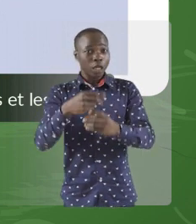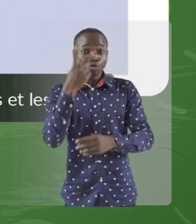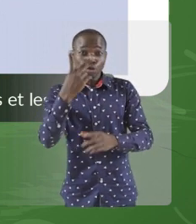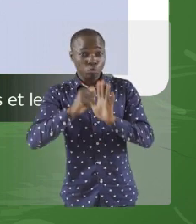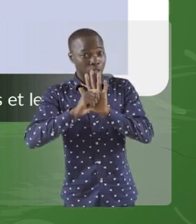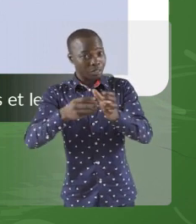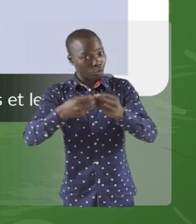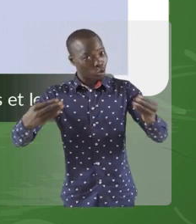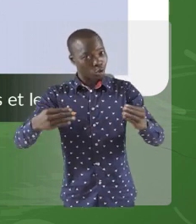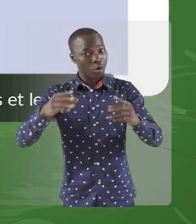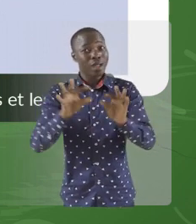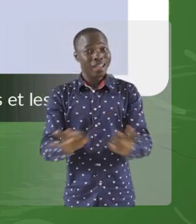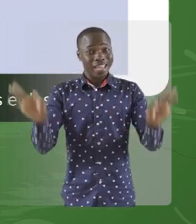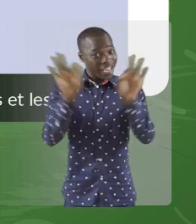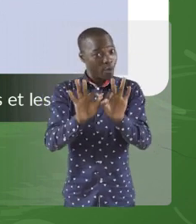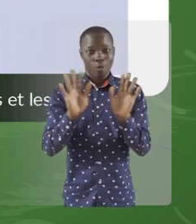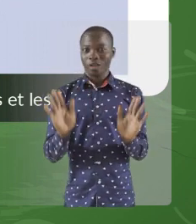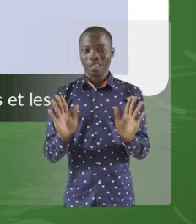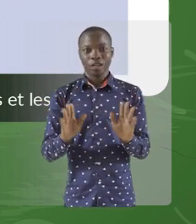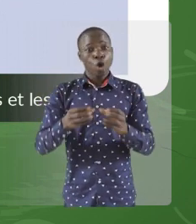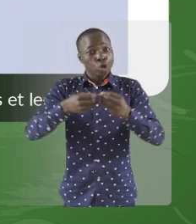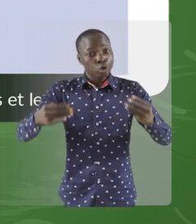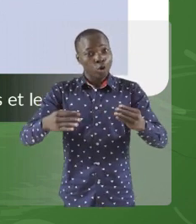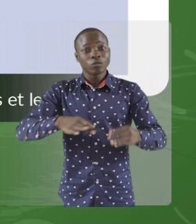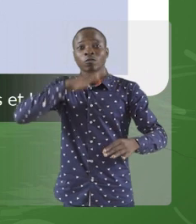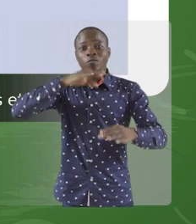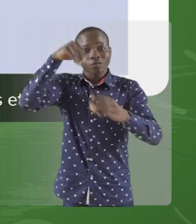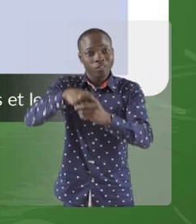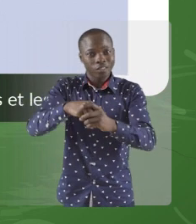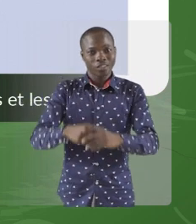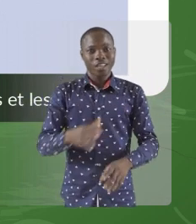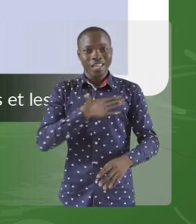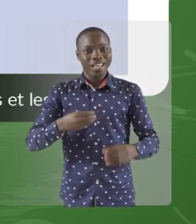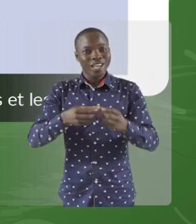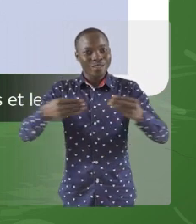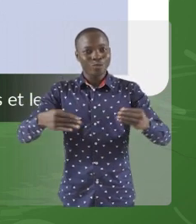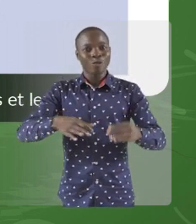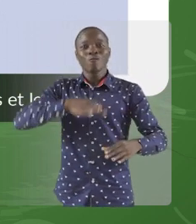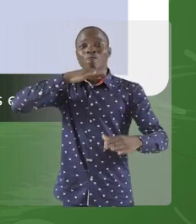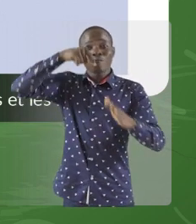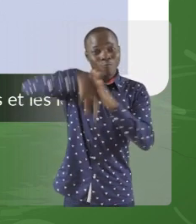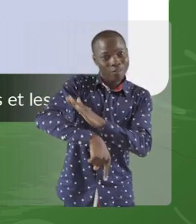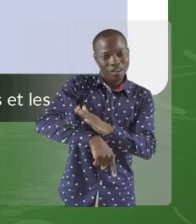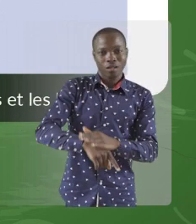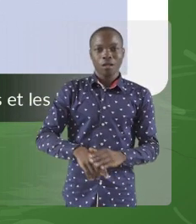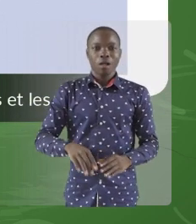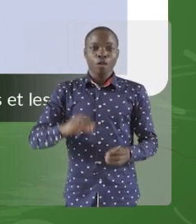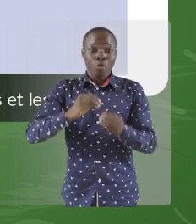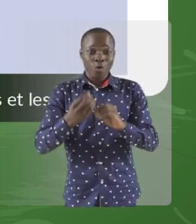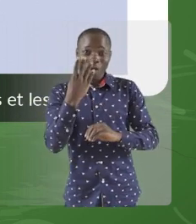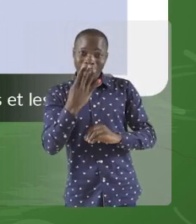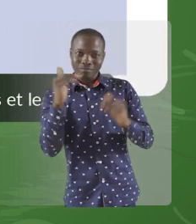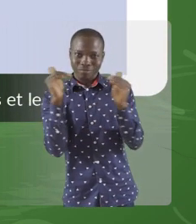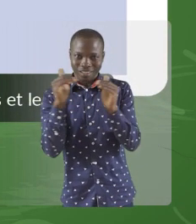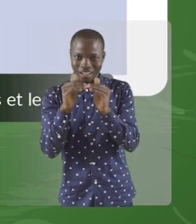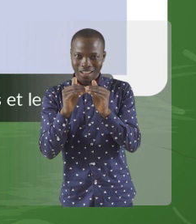sols essentiellement, les sols ferrugineux et les sols ferralitiques. Donc, petit 4 est